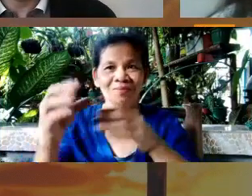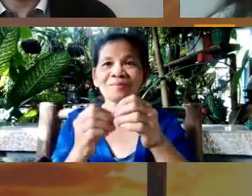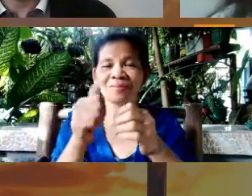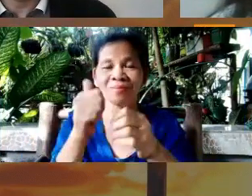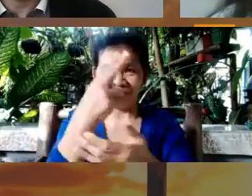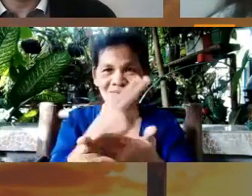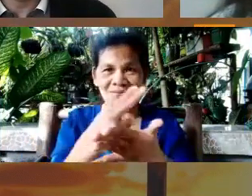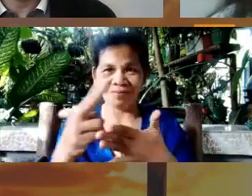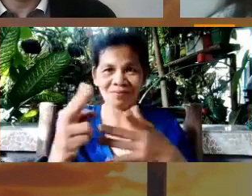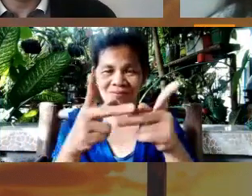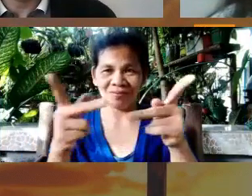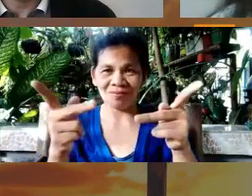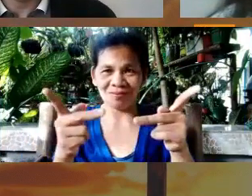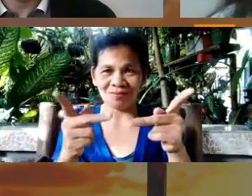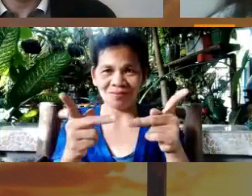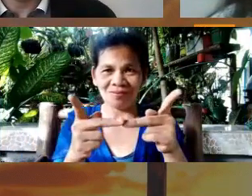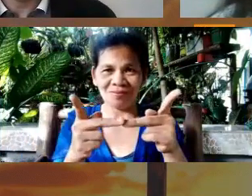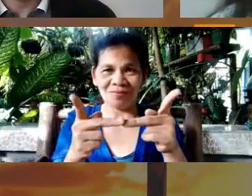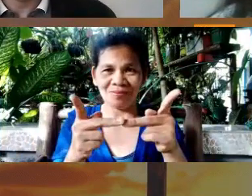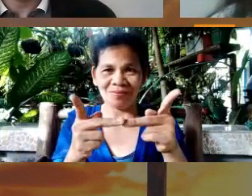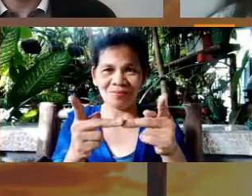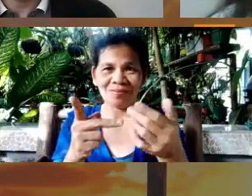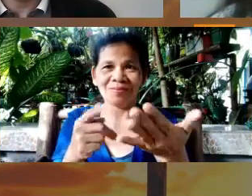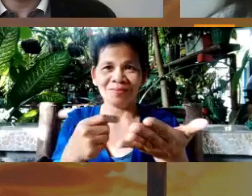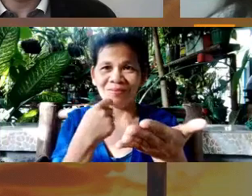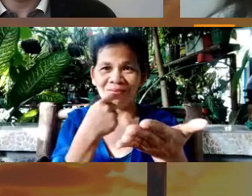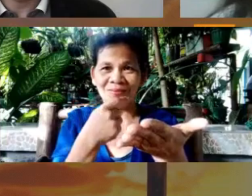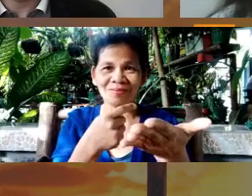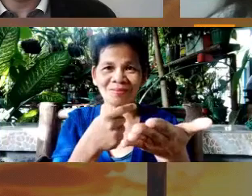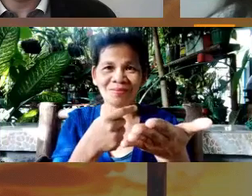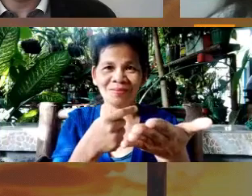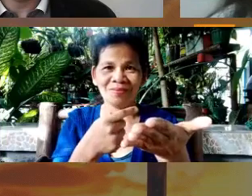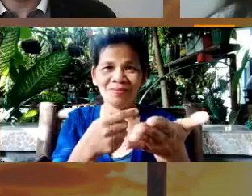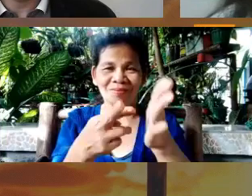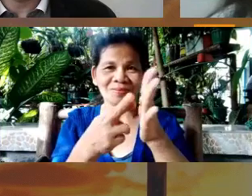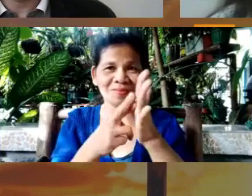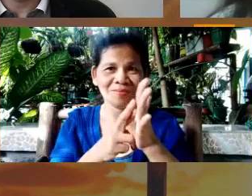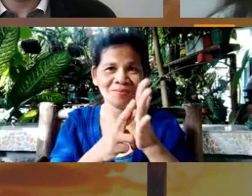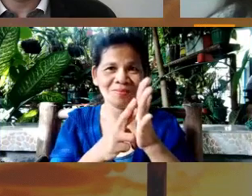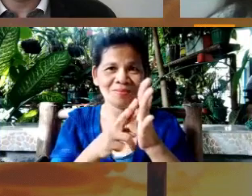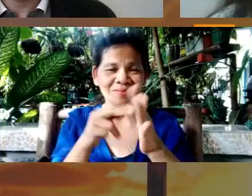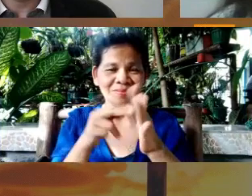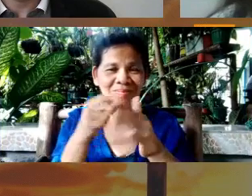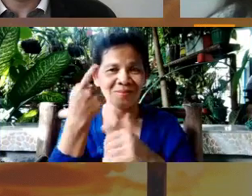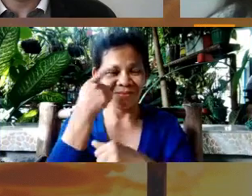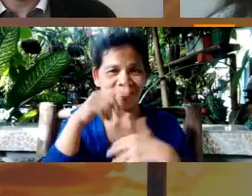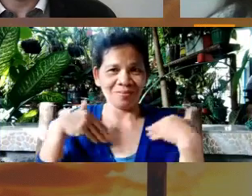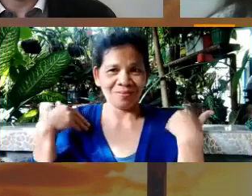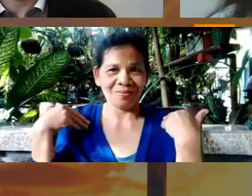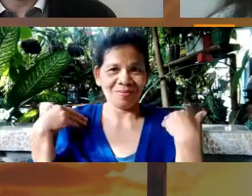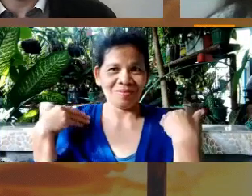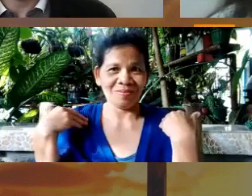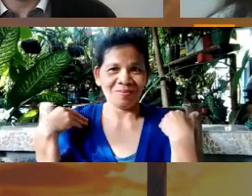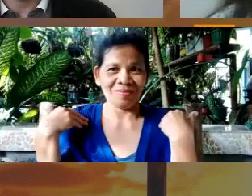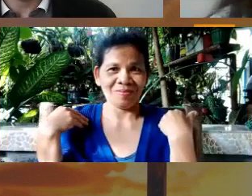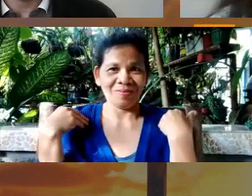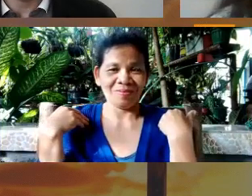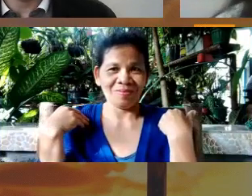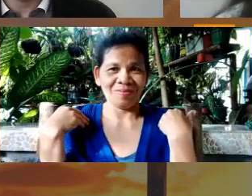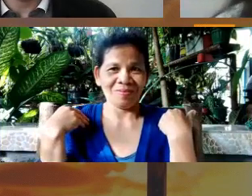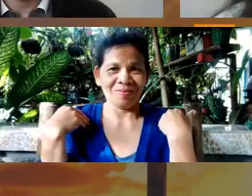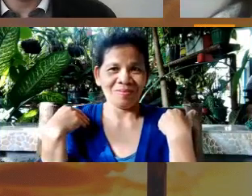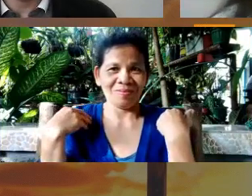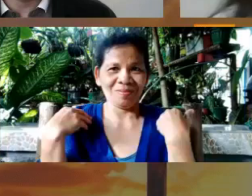si Sister Pasin po kanina na nag-request po ng mga kabataan po Huwag po kayong mag-ala. Yung aming po